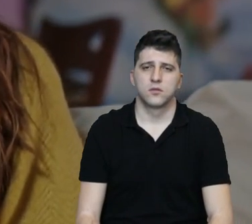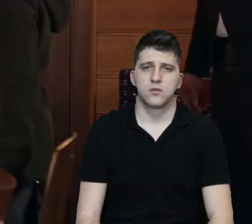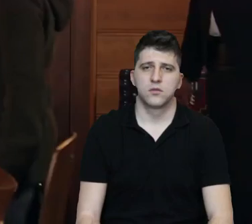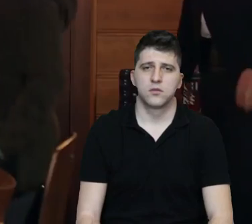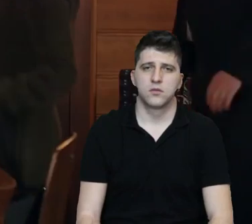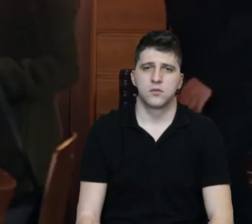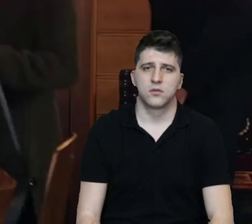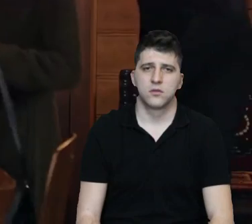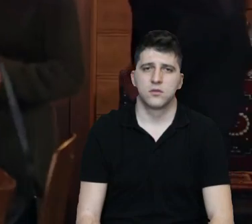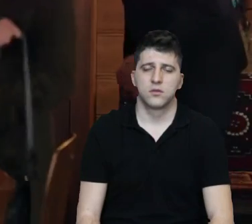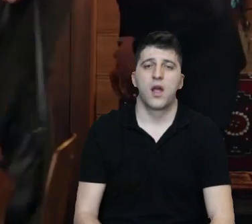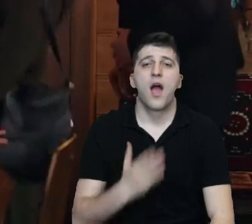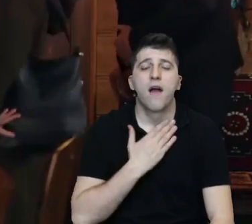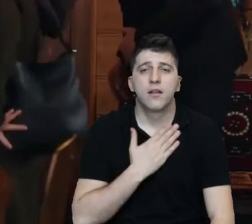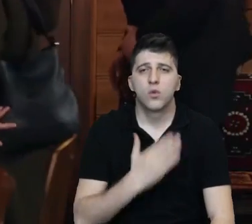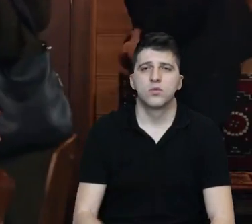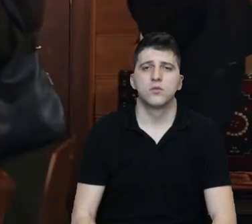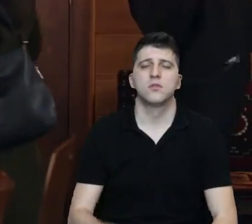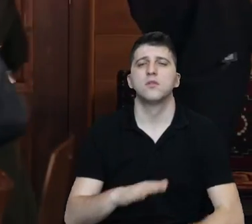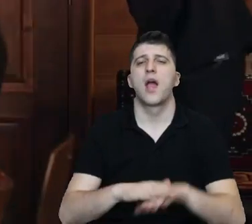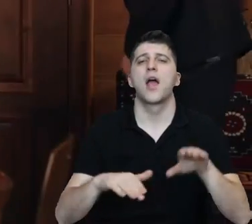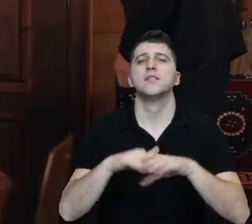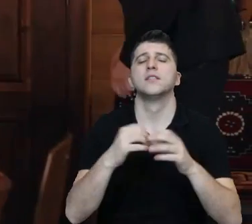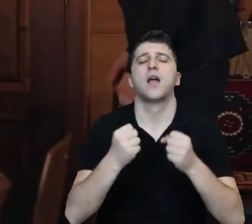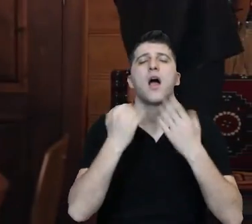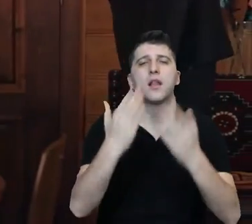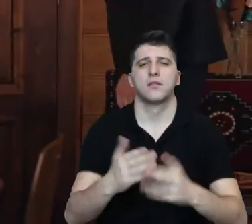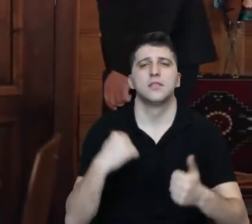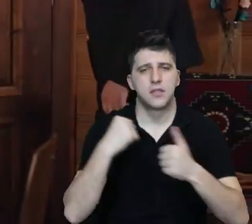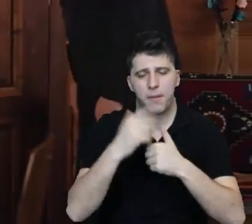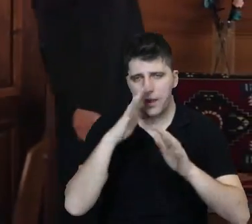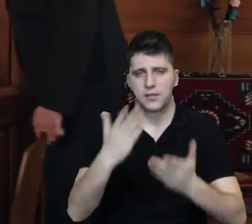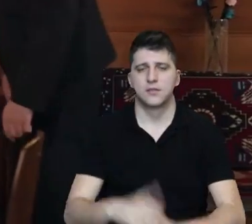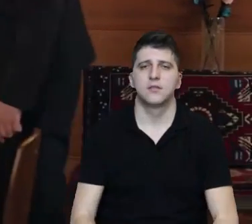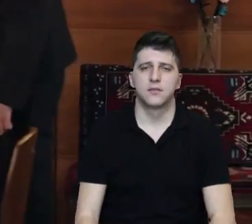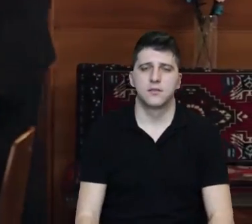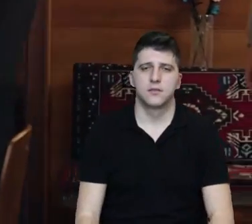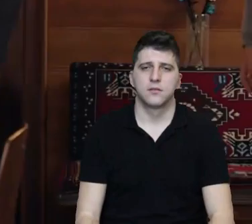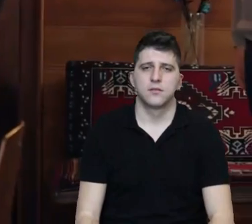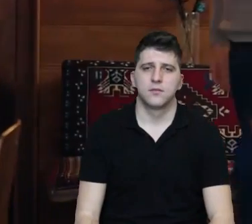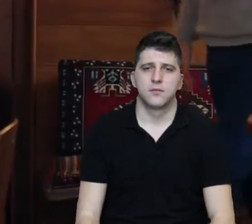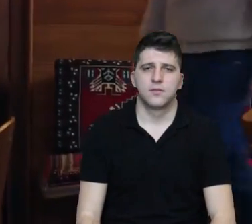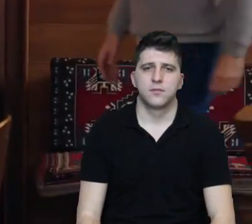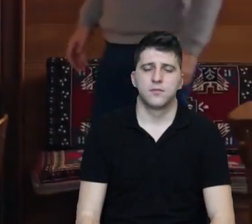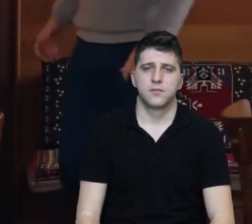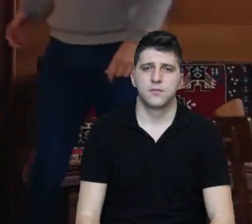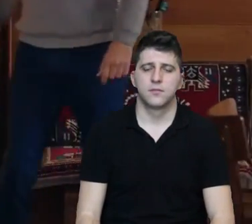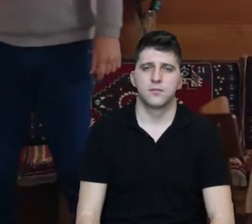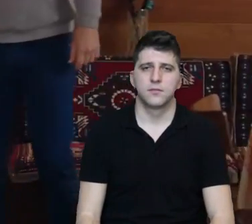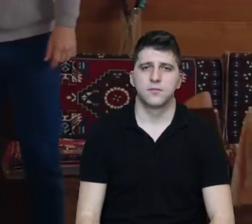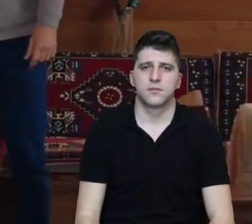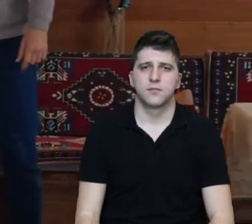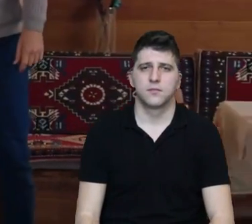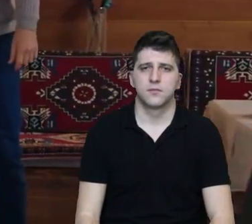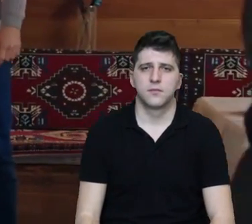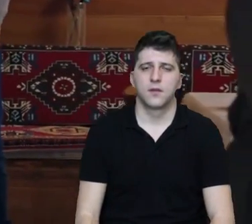Konağa geçildi. Afiyet olsun. Ayağınıza sağlık. Yine bekleriz. Genç kadınlar giderken İsmail adisyon kutusuna